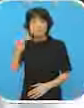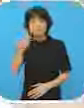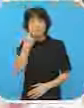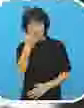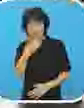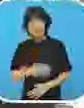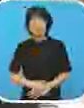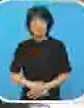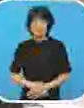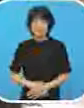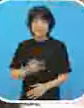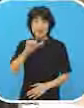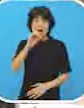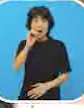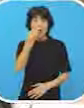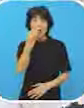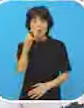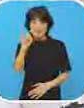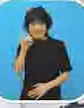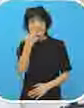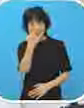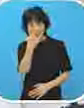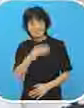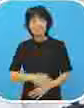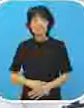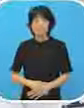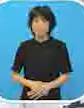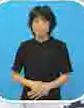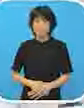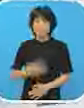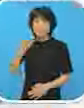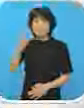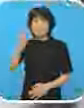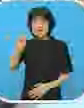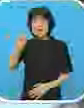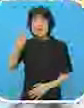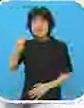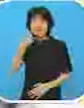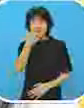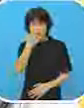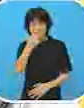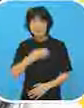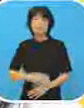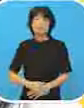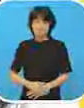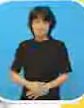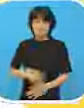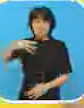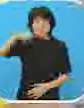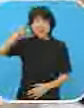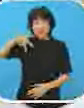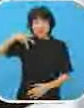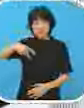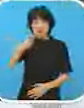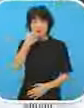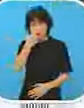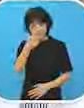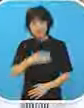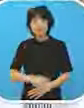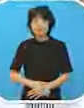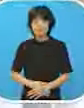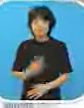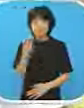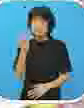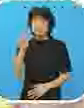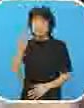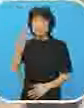。 はい、ボーイス担当のあおいです。 はい、エンジェルのみさきです。 はい、おっちょこちょいのまりなです。 はい、クールプリンセス